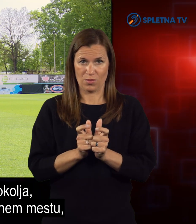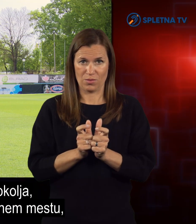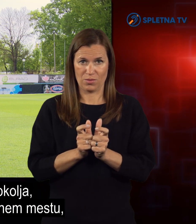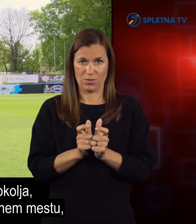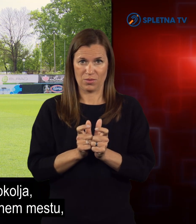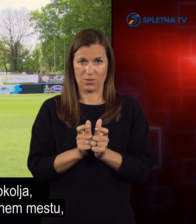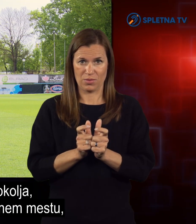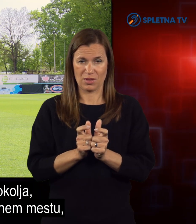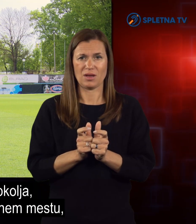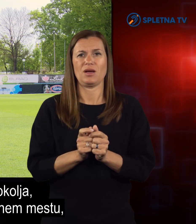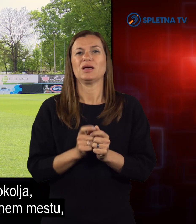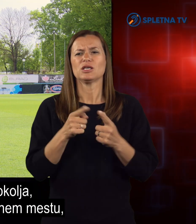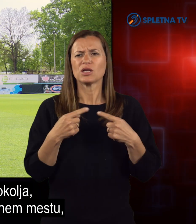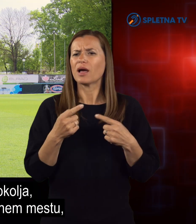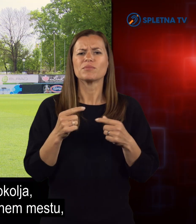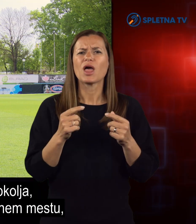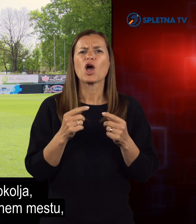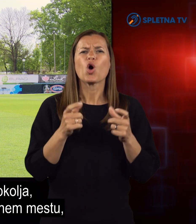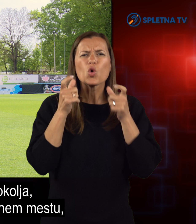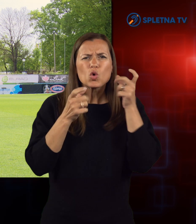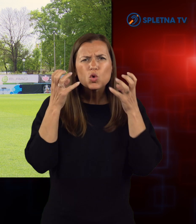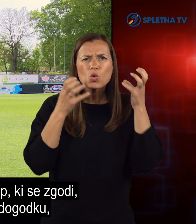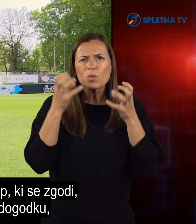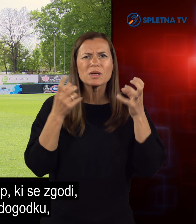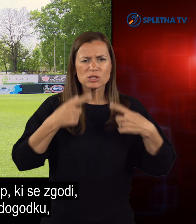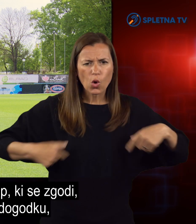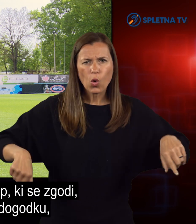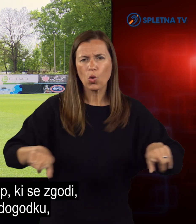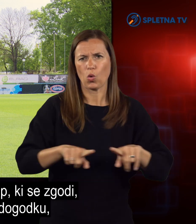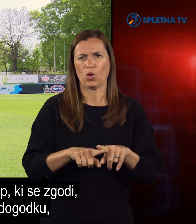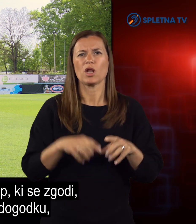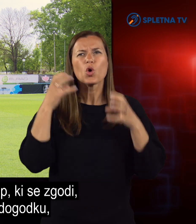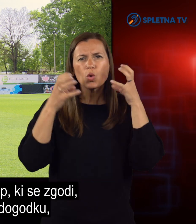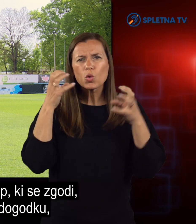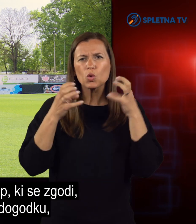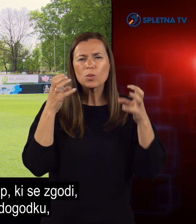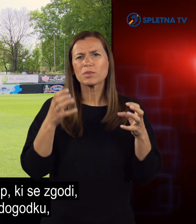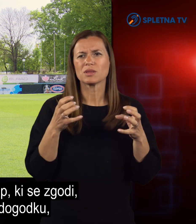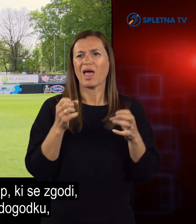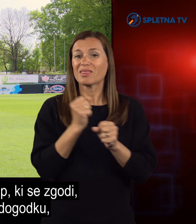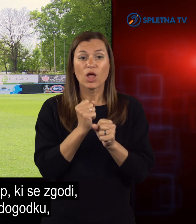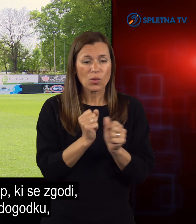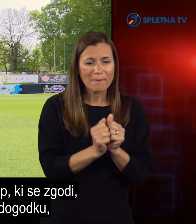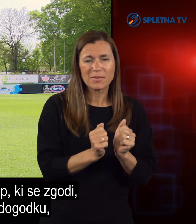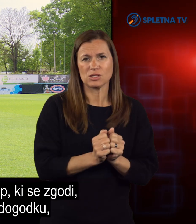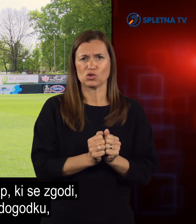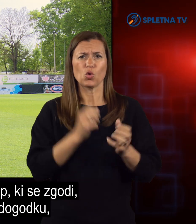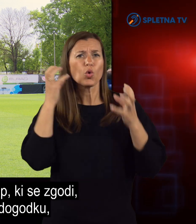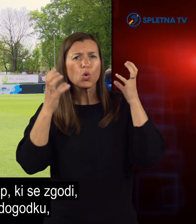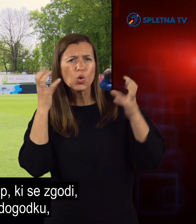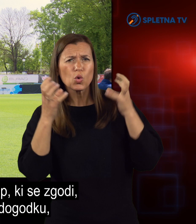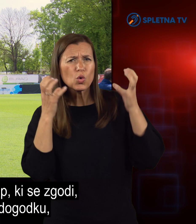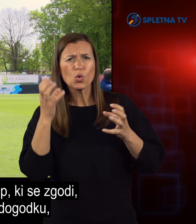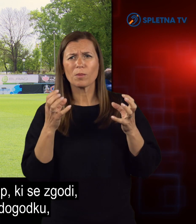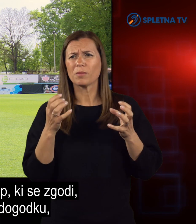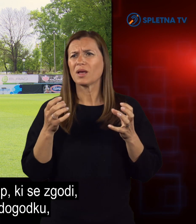iz okolja, hrup na delovnem mestu, hrup iz ulice, hrup, ki ga povzročajo tudi